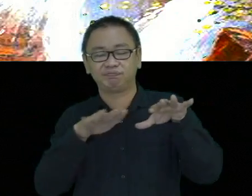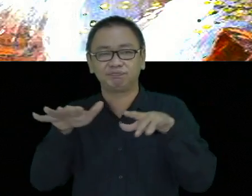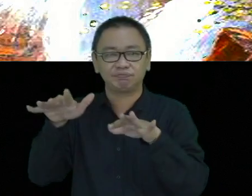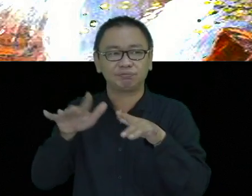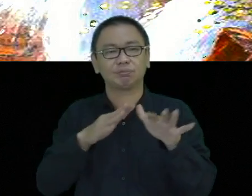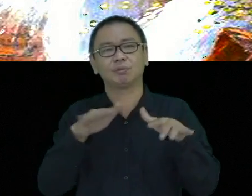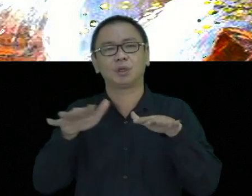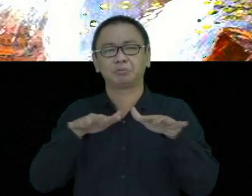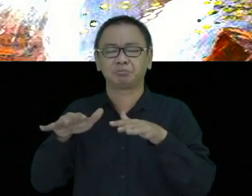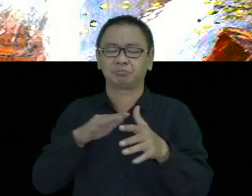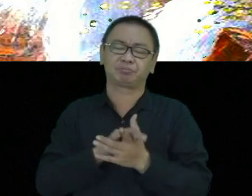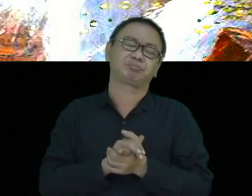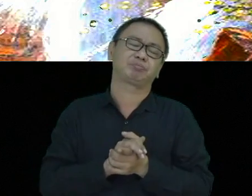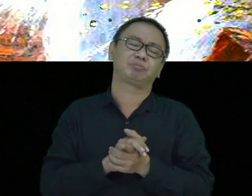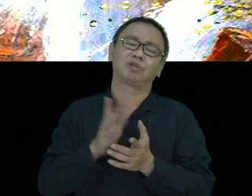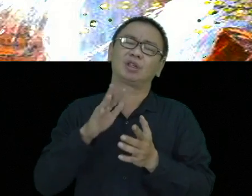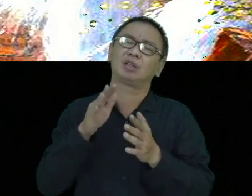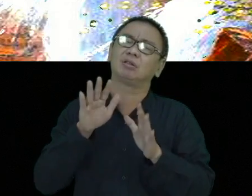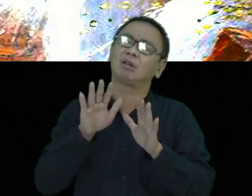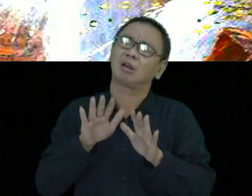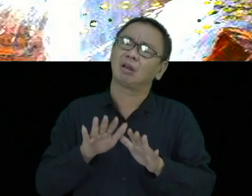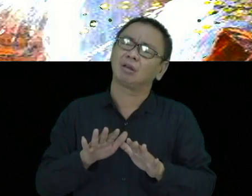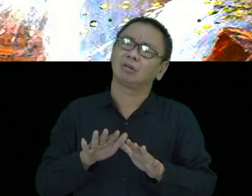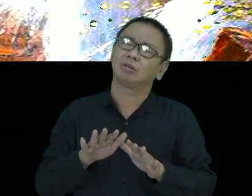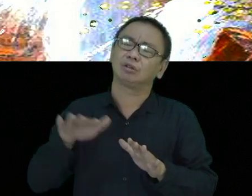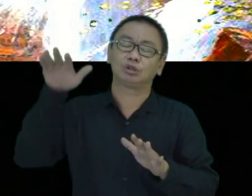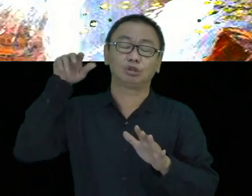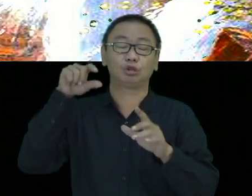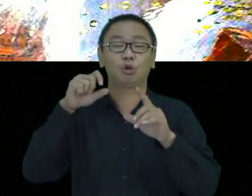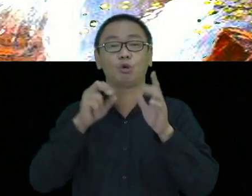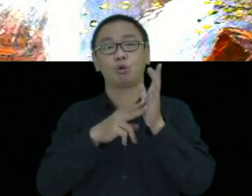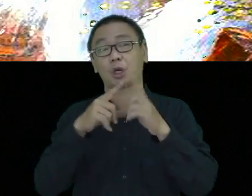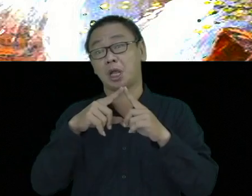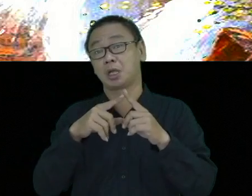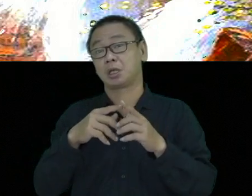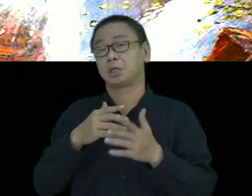yang tenang-tenang saja, zona nyaman, tidak ada keributan, tidak, bukan.